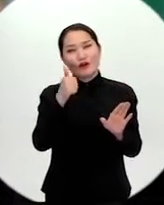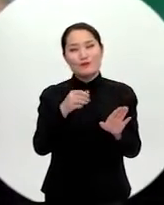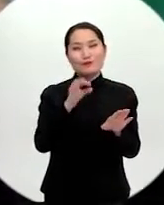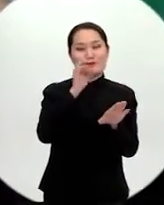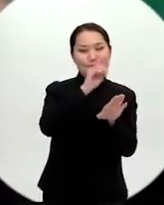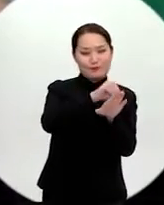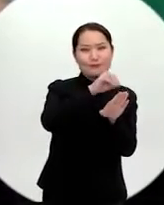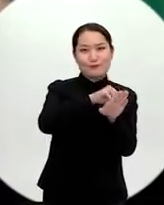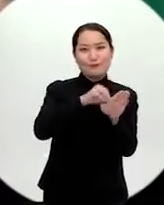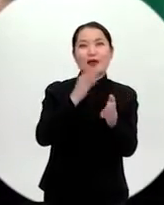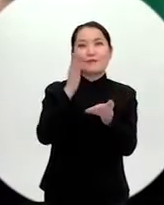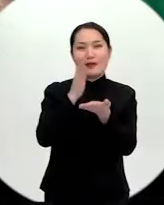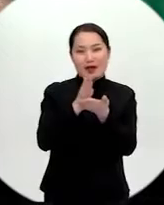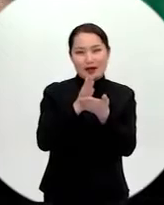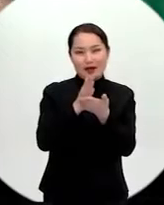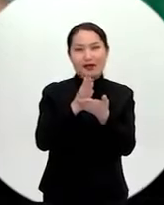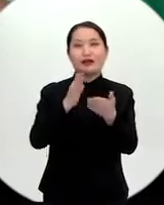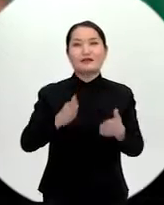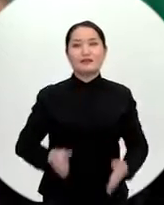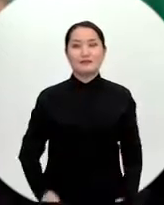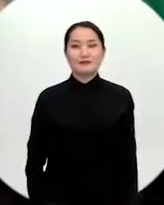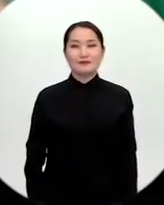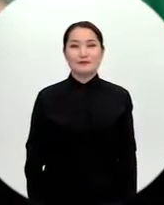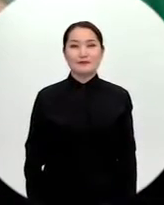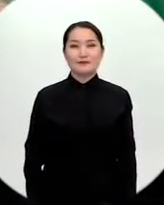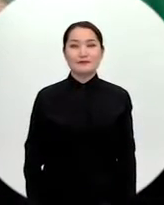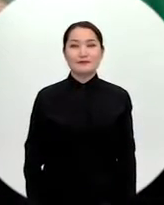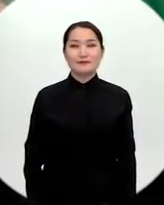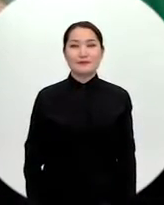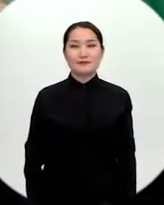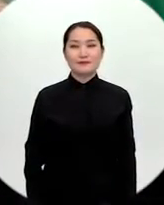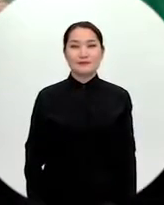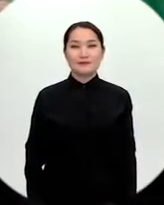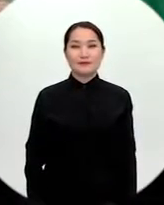тоолоб зураас хээнүүд байдаг.